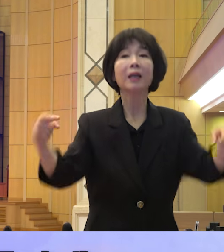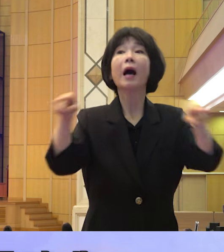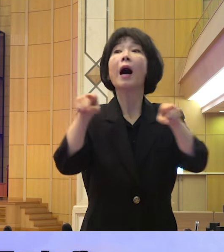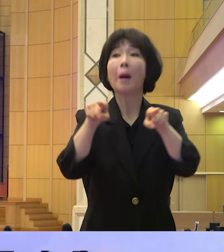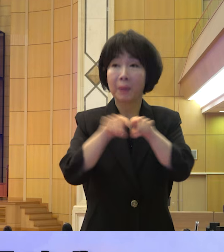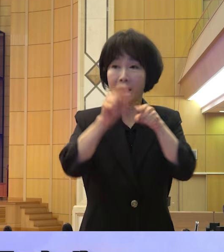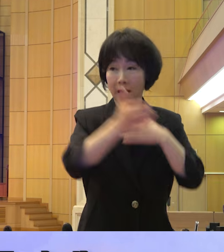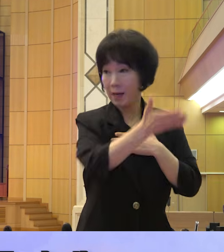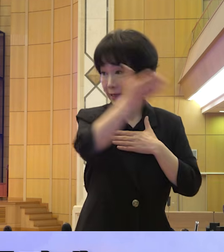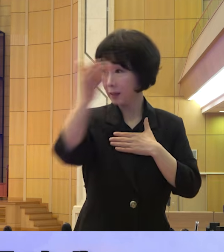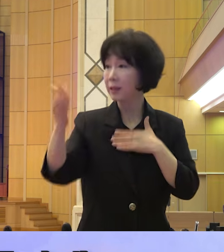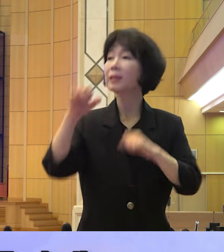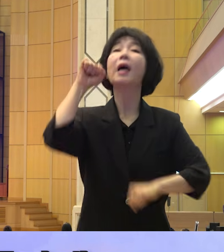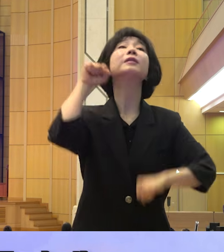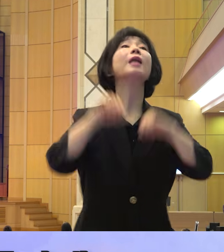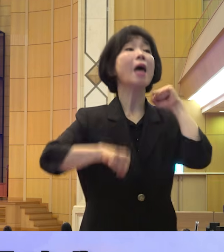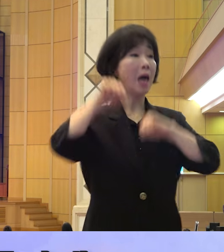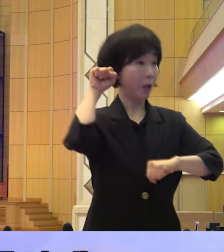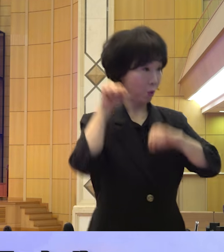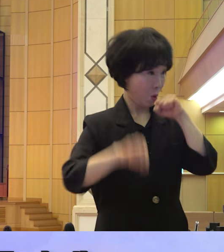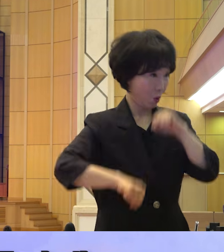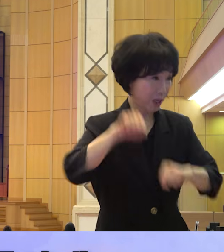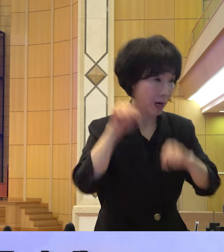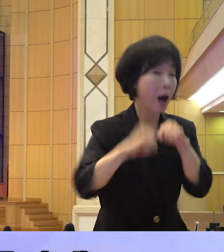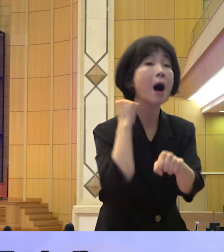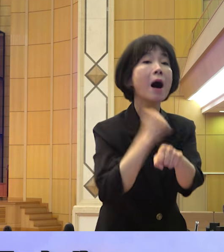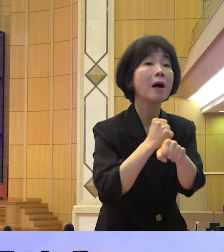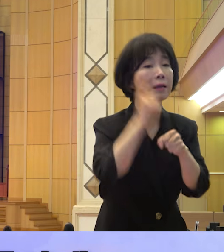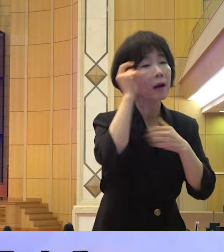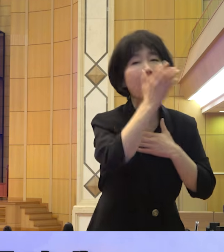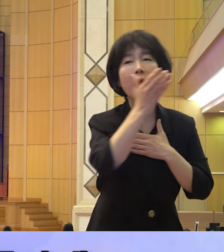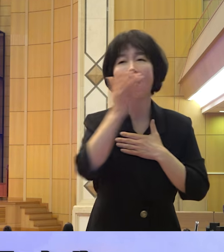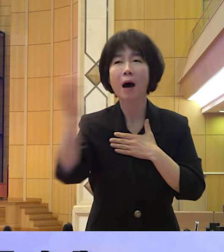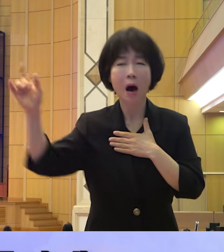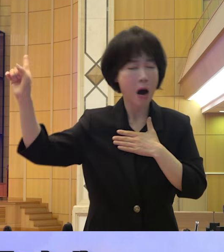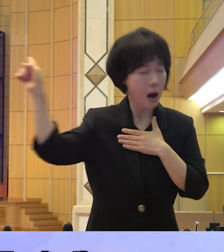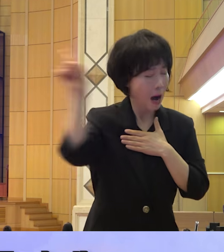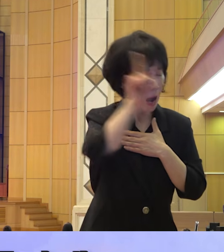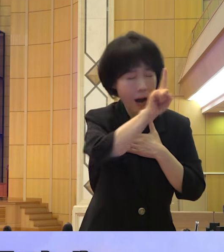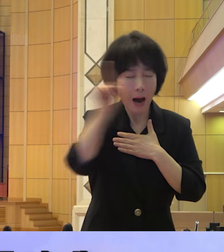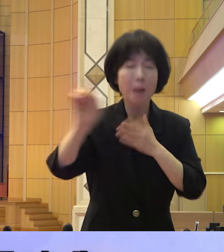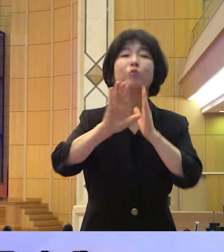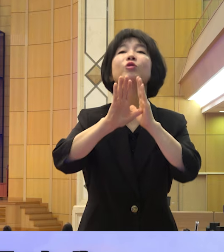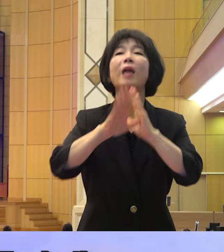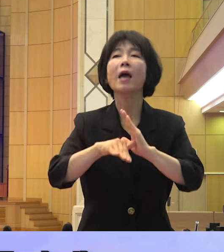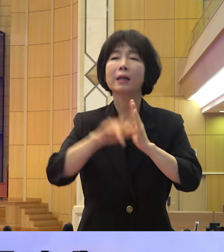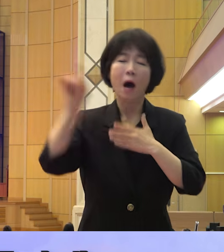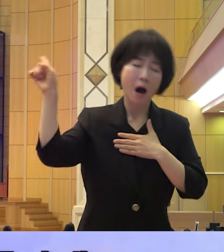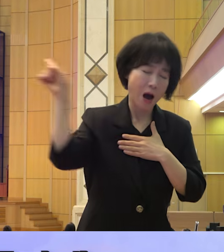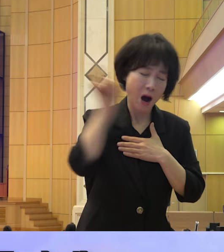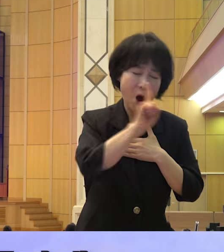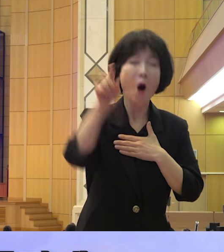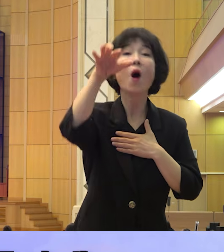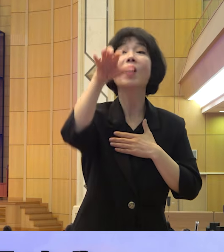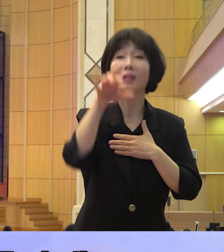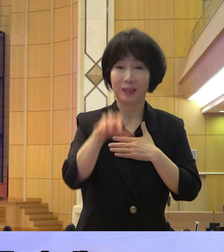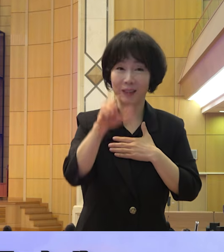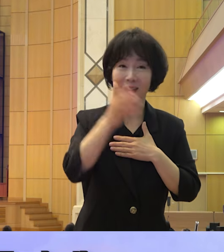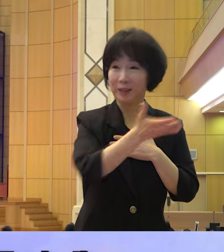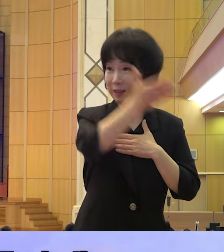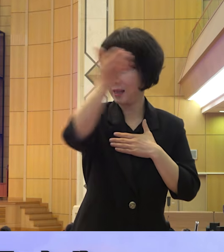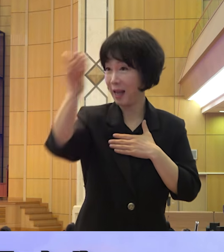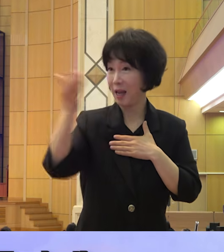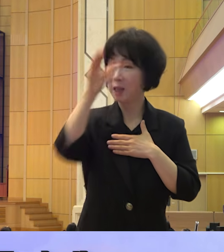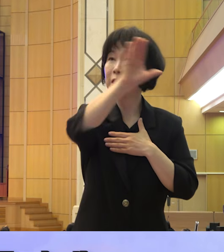밤낮으로 늘 함께 그대는 행동을 하는가. 아무 때나